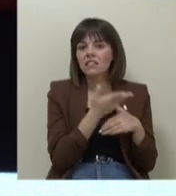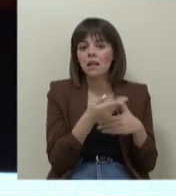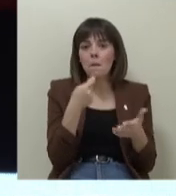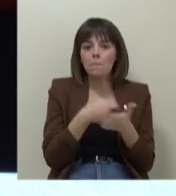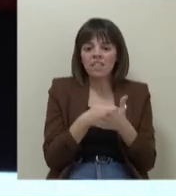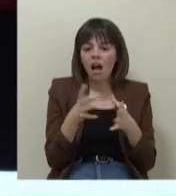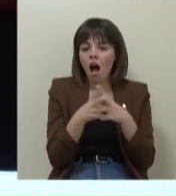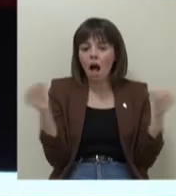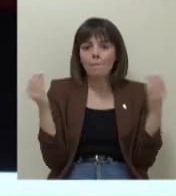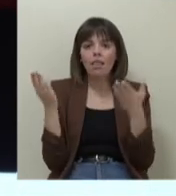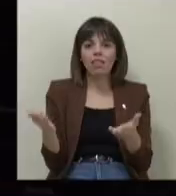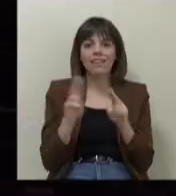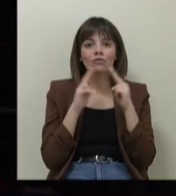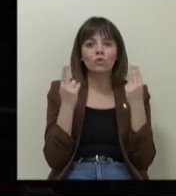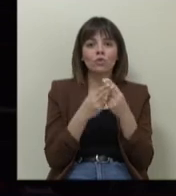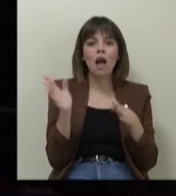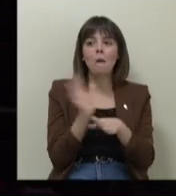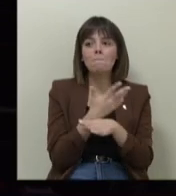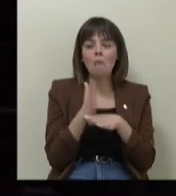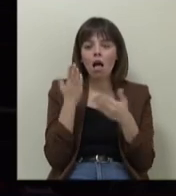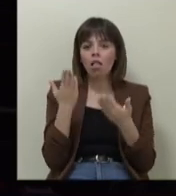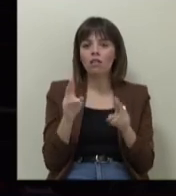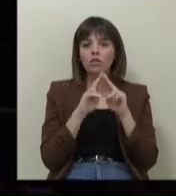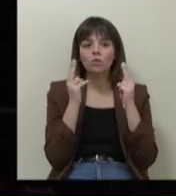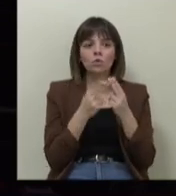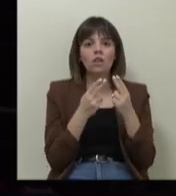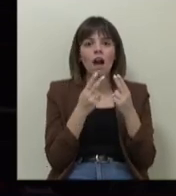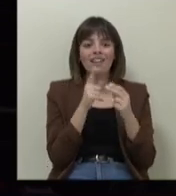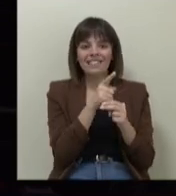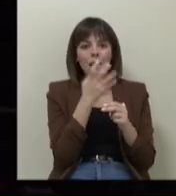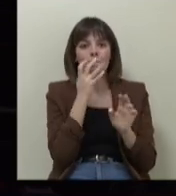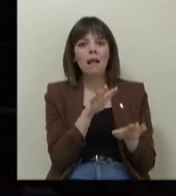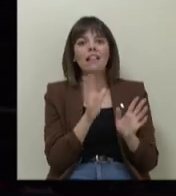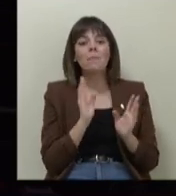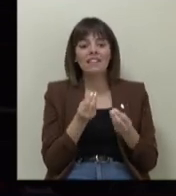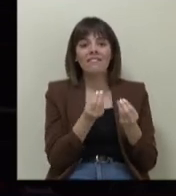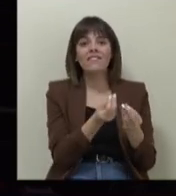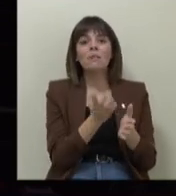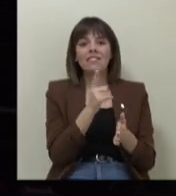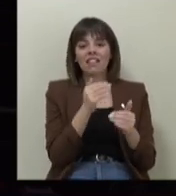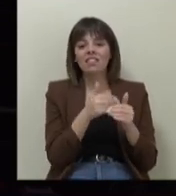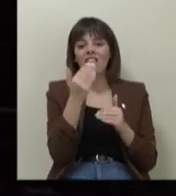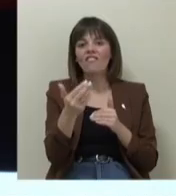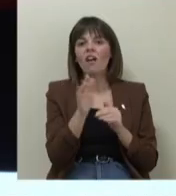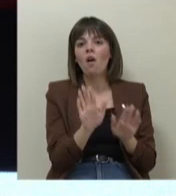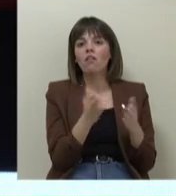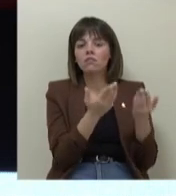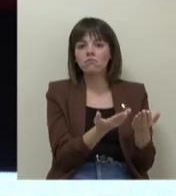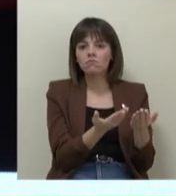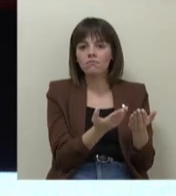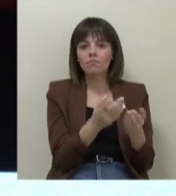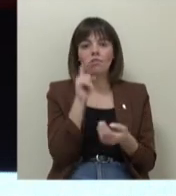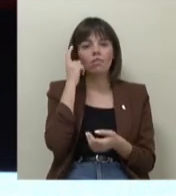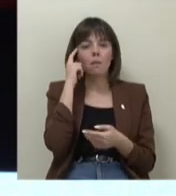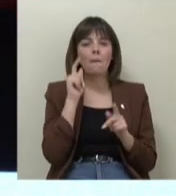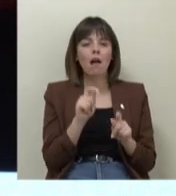Pazarı kaybettiler çünkü dünya mal ister. Dünya seni fazla beklemez. Veremedin mi sen devre dışı kalırsın. Ve